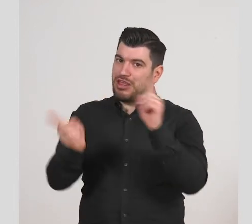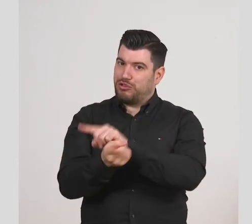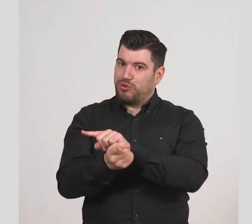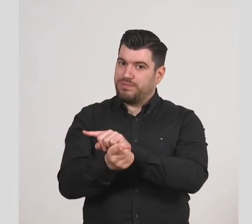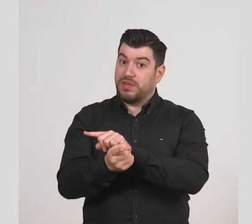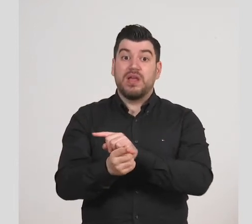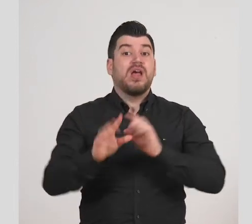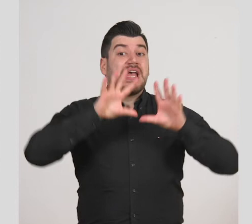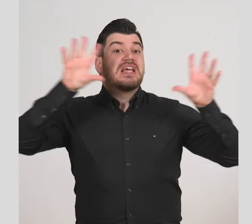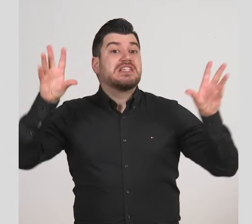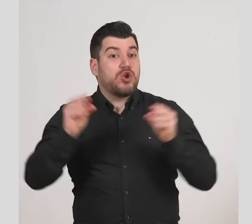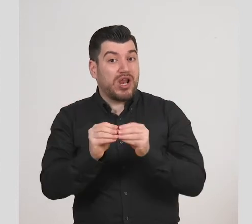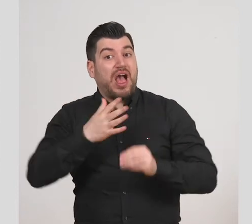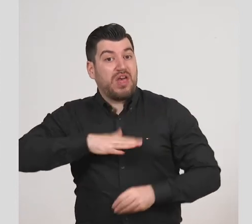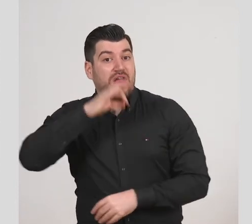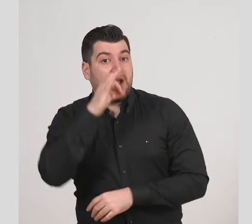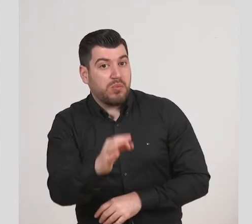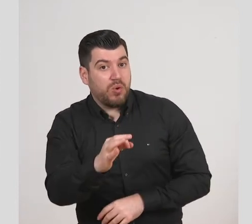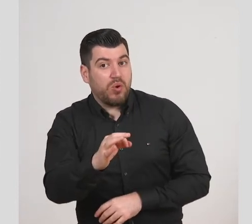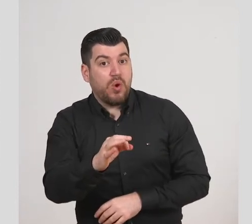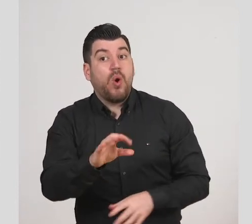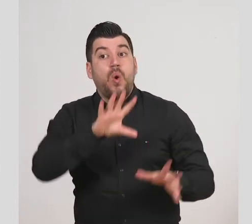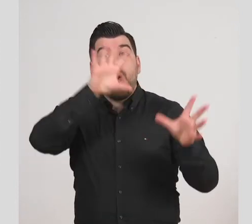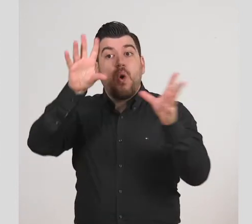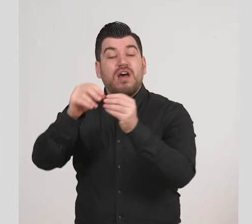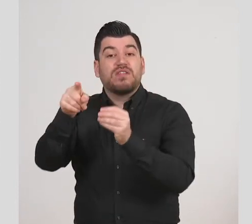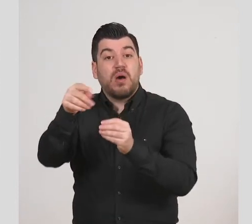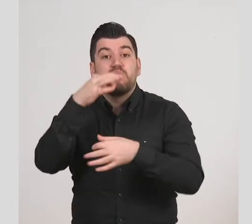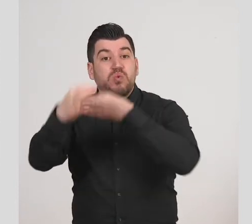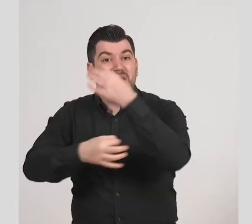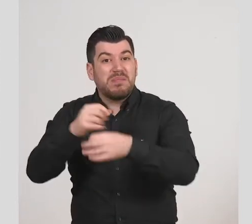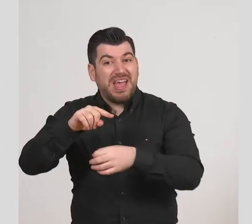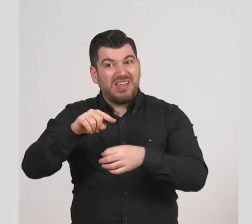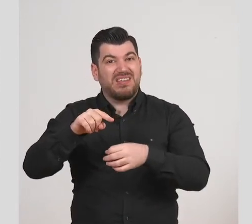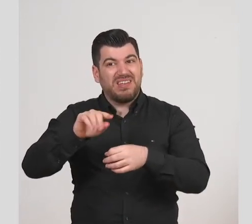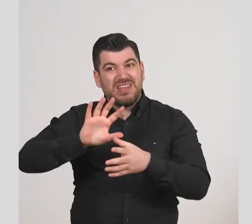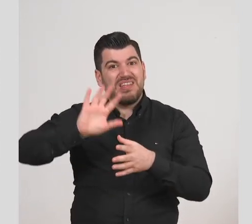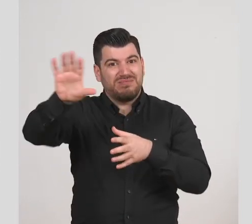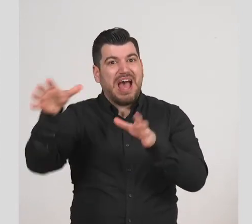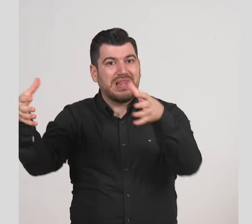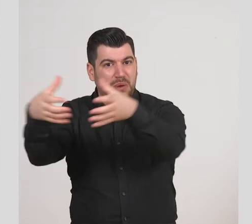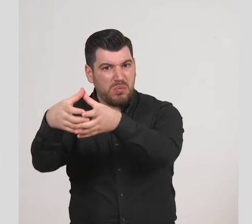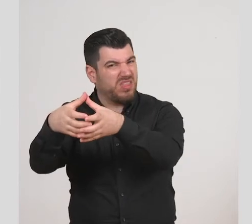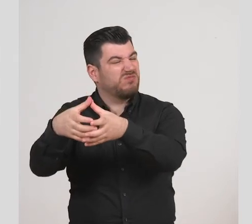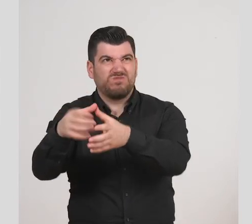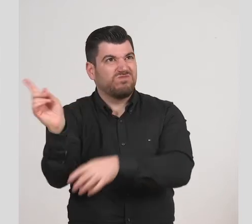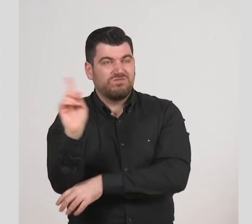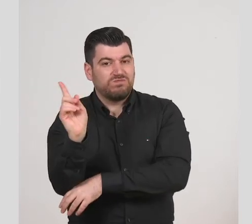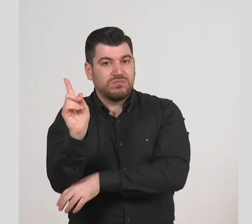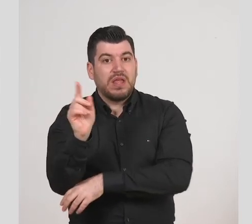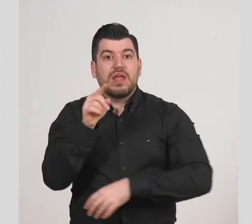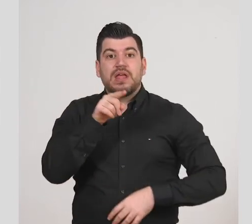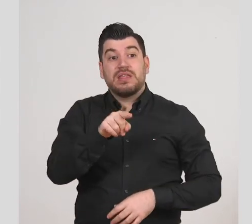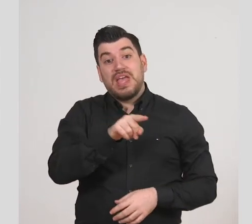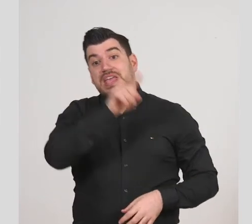συνοψίζοντας, θα ήθελα να πω, αυτά που υποστήριξαν οι αντίπαλοι δεν, και συνεχίζεται, και η ομάδα